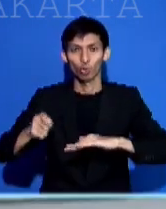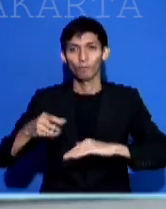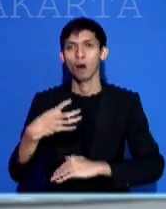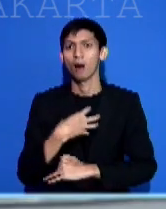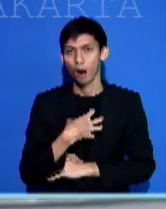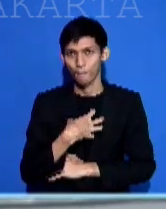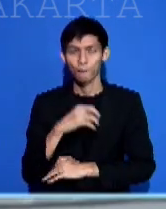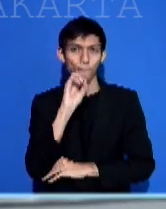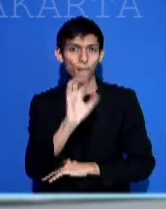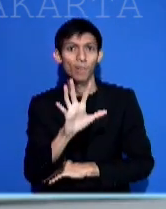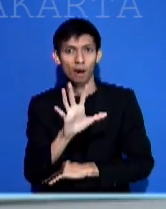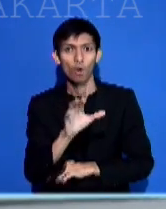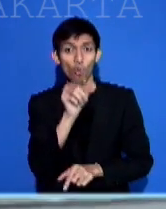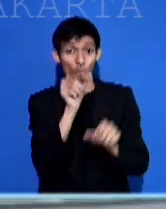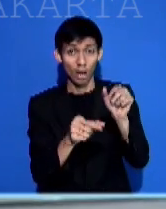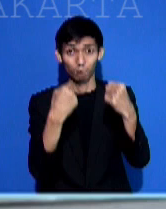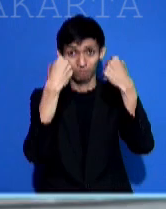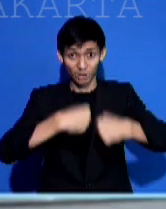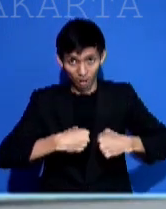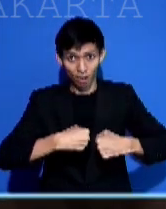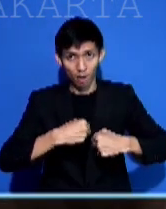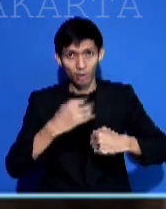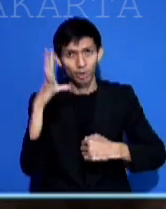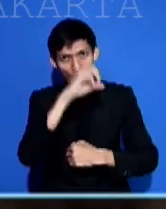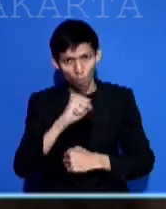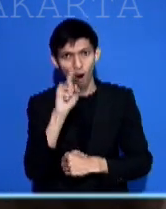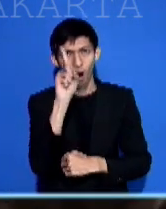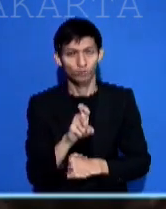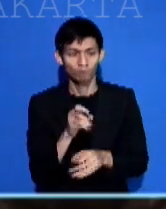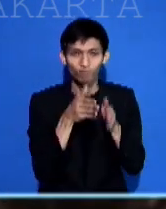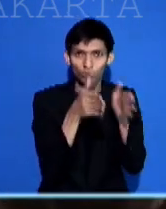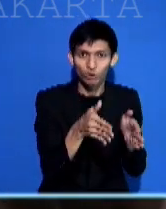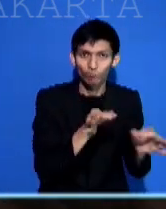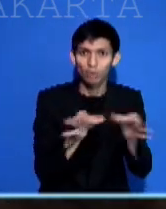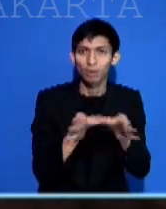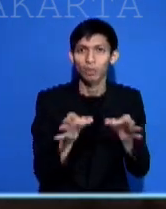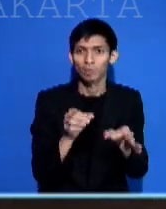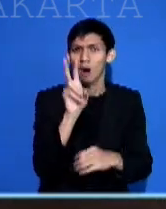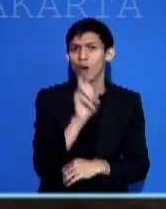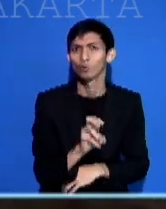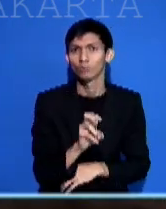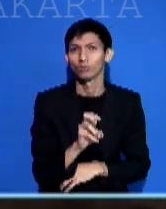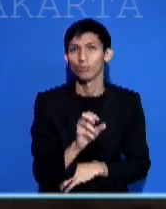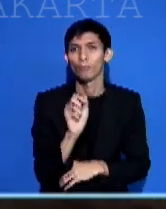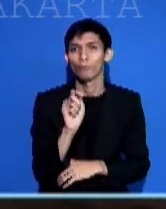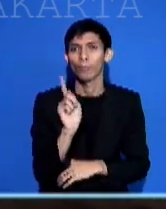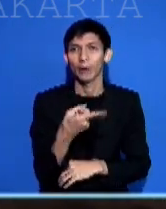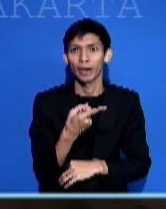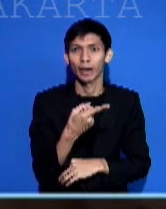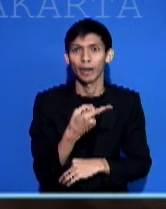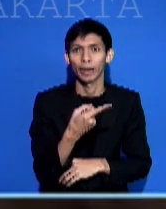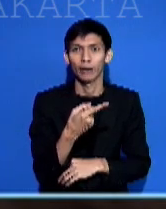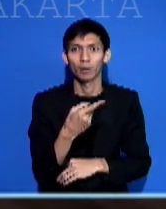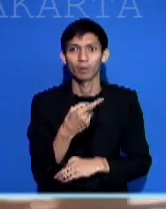membutuhkan perhatian khusus dalam penyelenggaraan pemilu, sehingga perlu difasilitasi agar tetap bisa menggunakan hak pilihnya sebagai warga negara